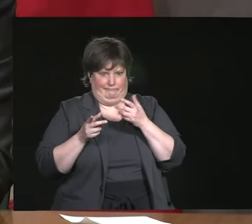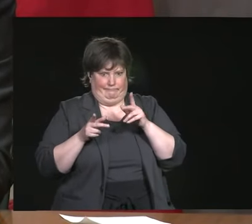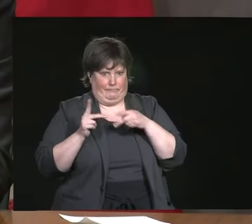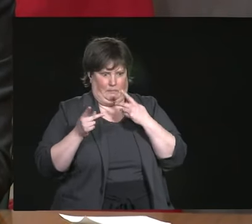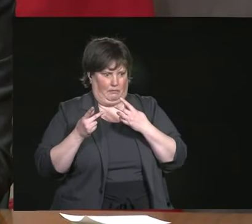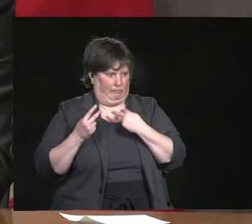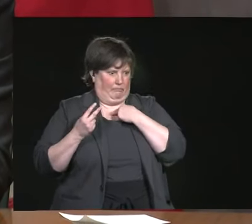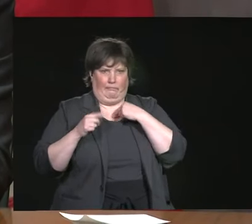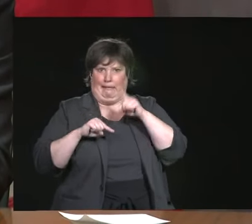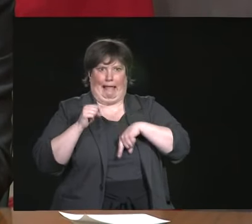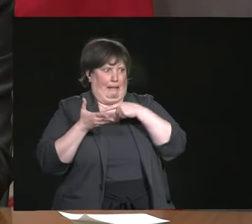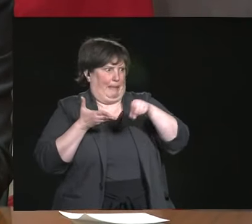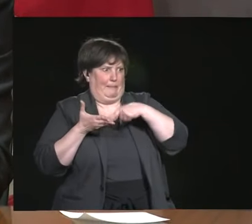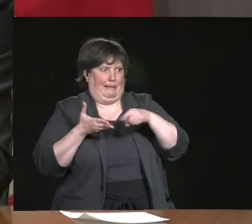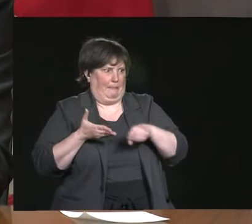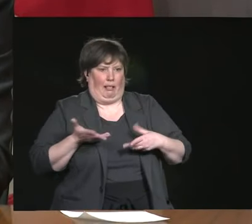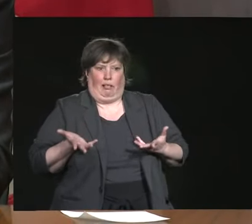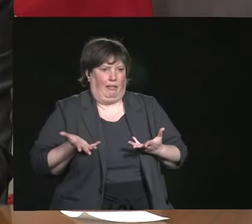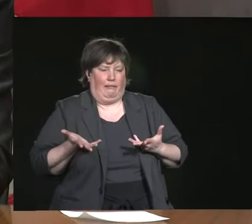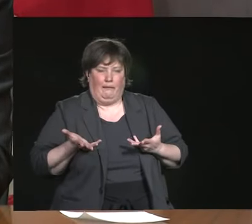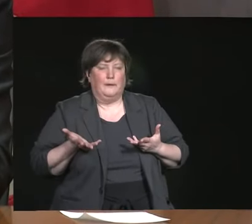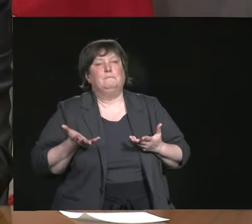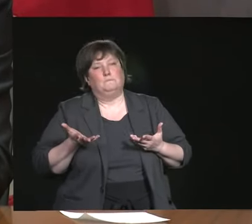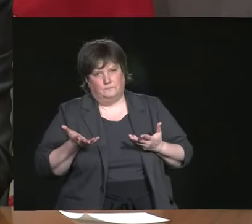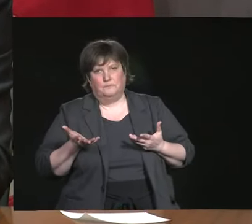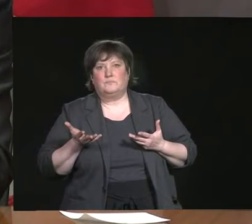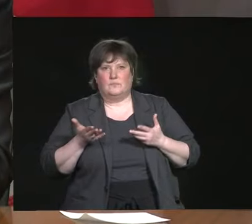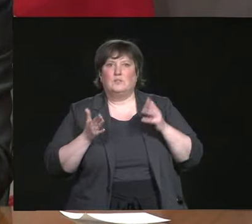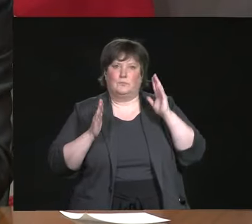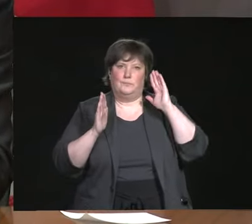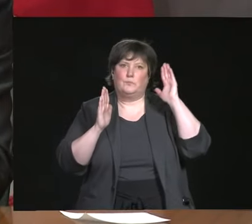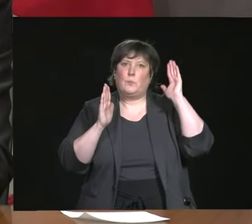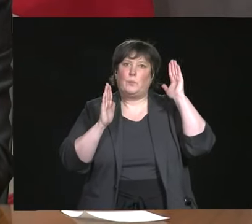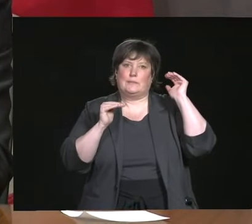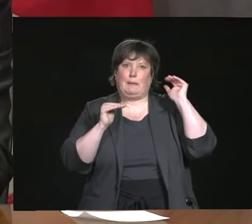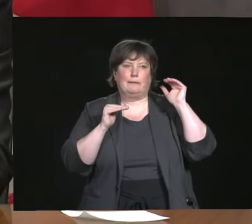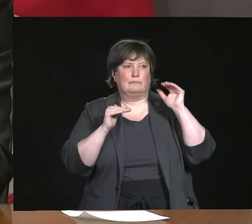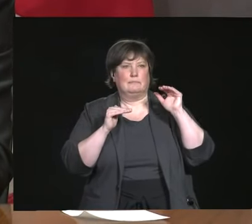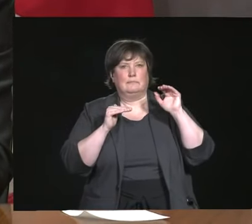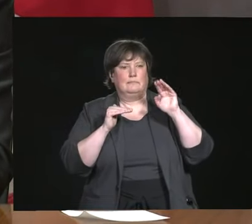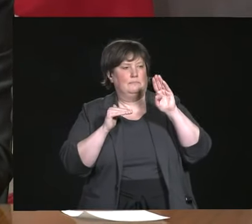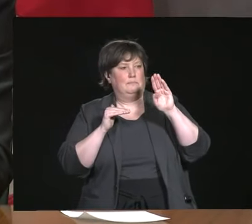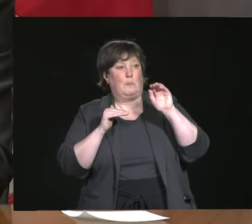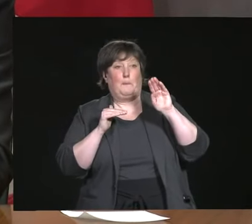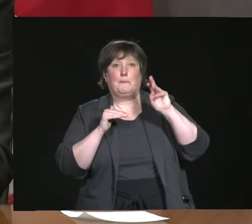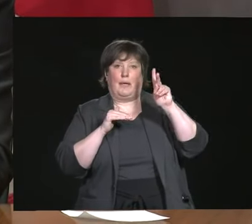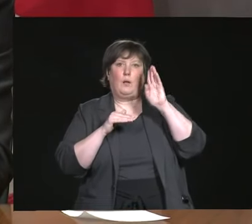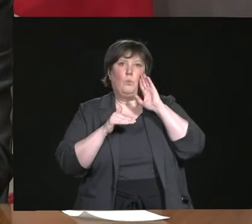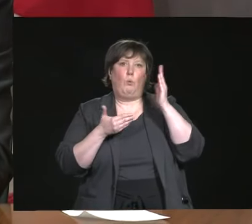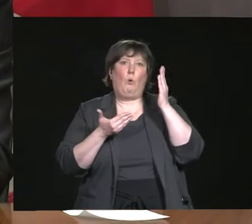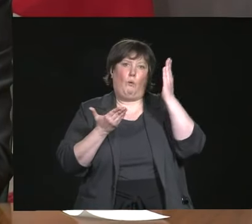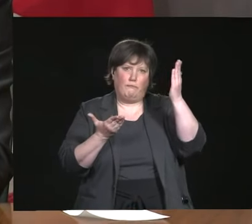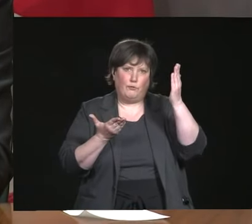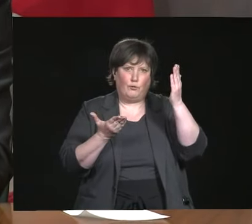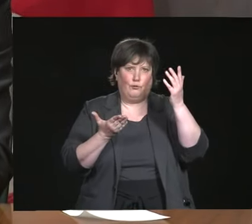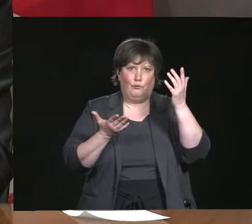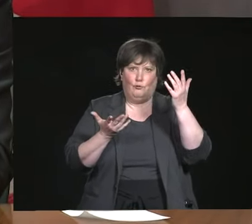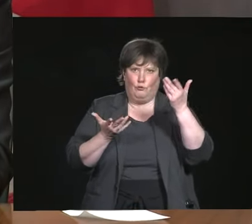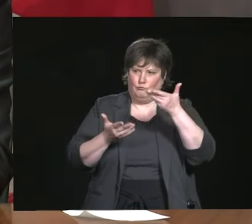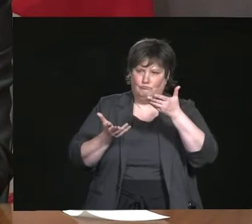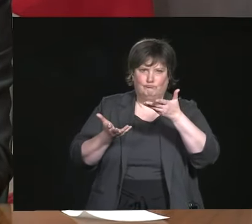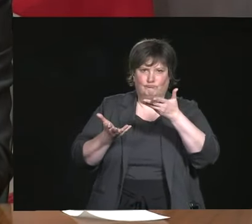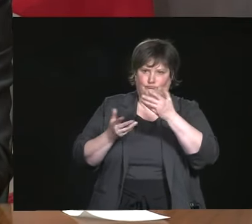dit au ministre des Finances, c'est-à-dire qu'elles offrent aux particuliers d'autres modalités de payer leurs prêts et de payer